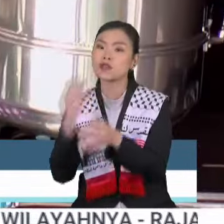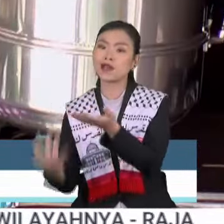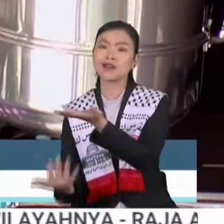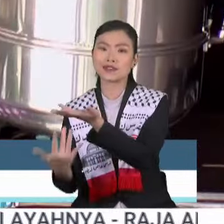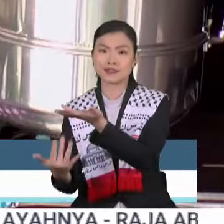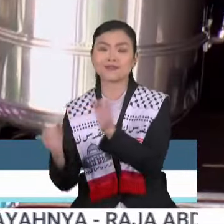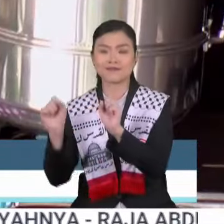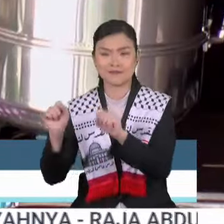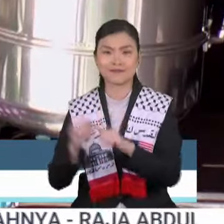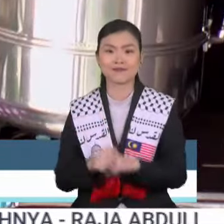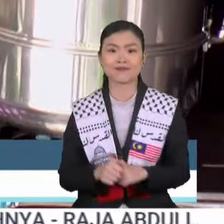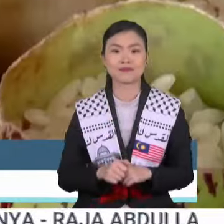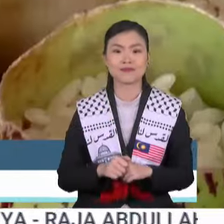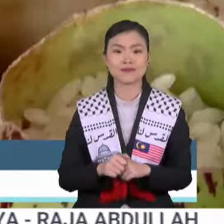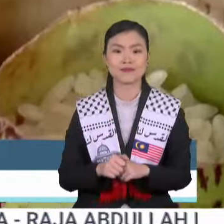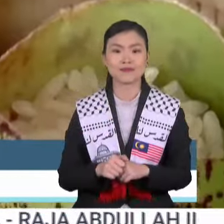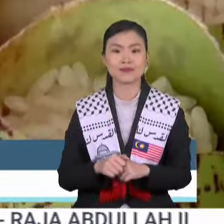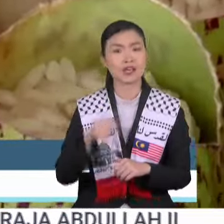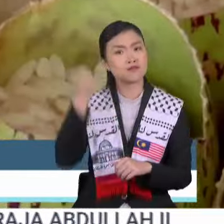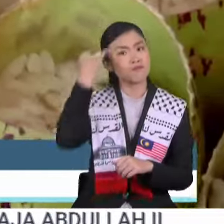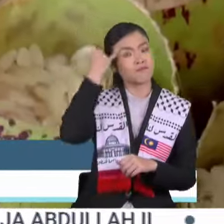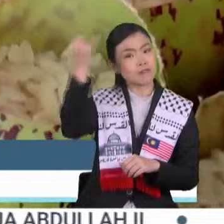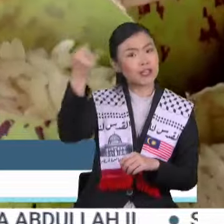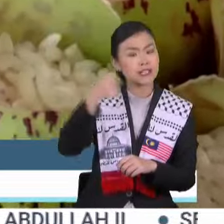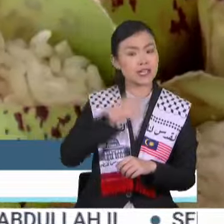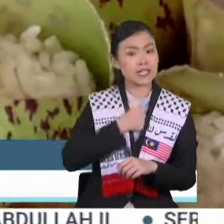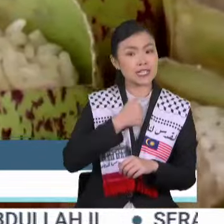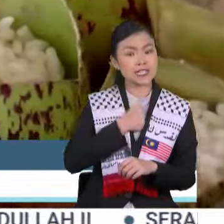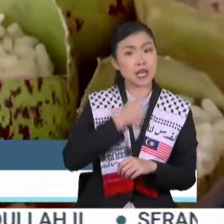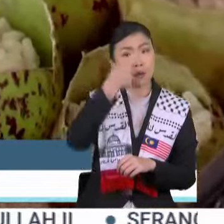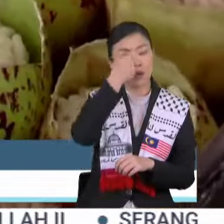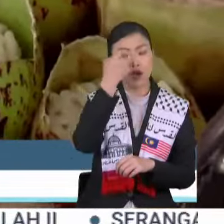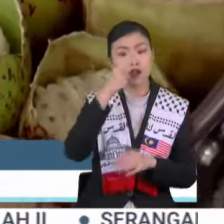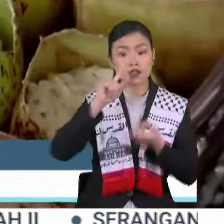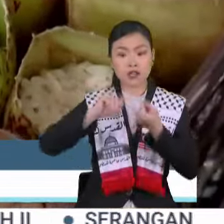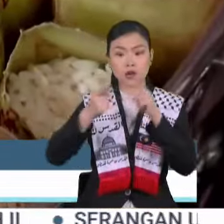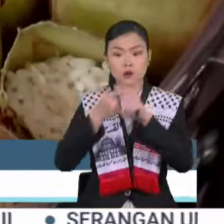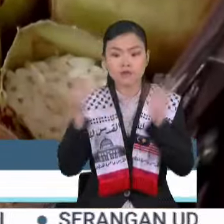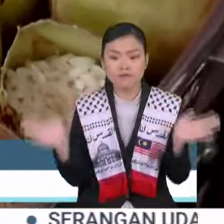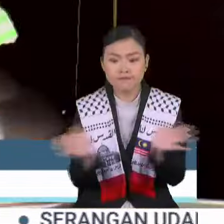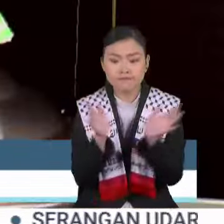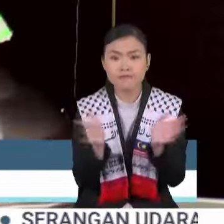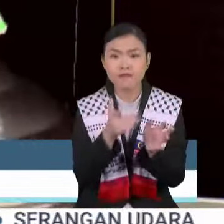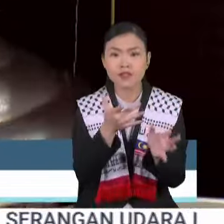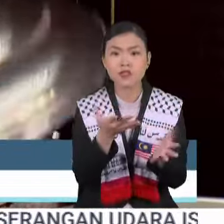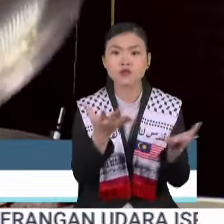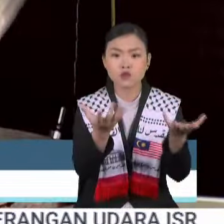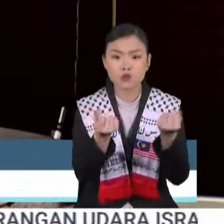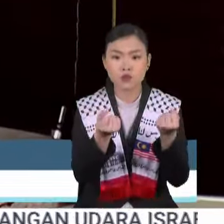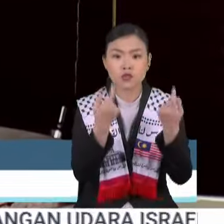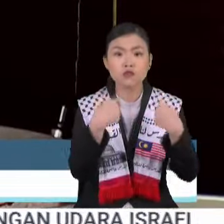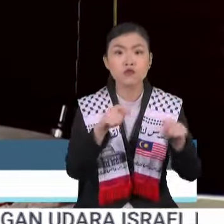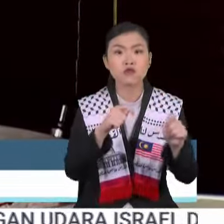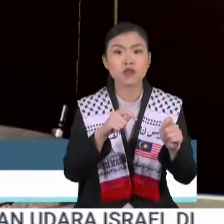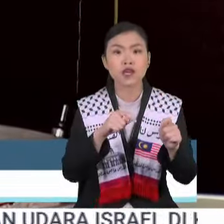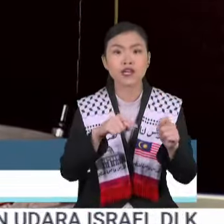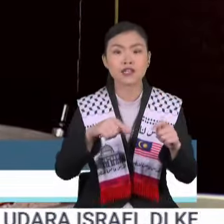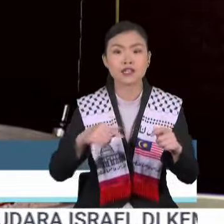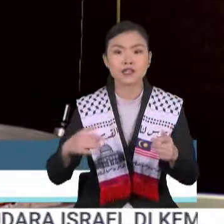Idea mengusahakan sendiri lemang itu hasil daripada galakan sahabat yang mahu dia menjana pendapatannya